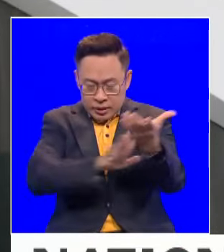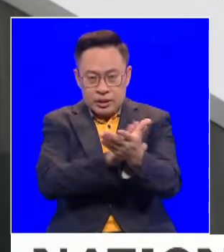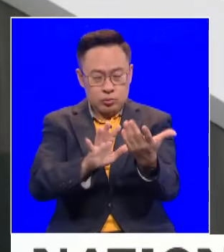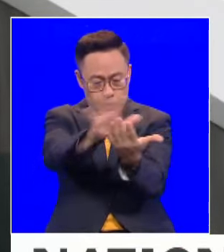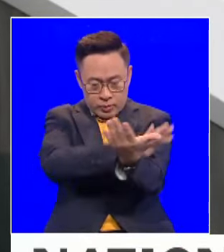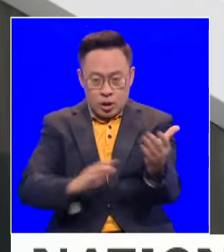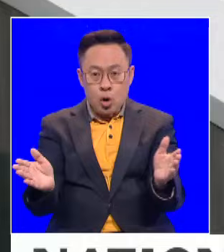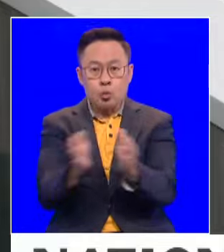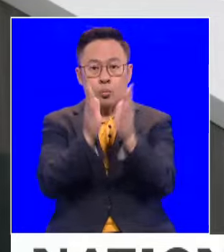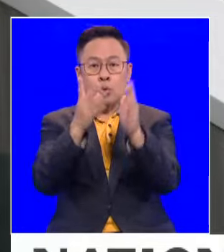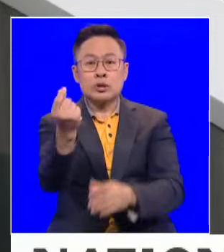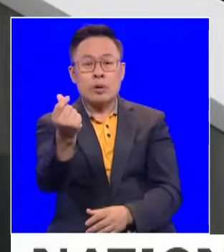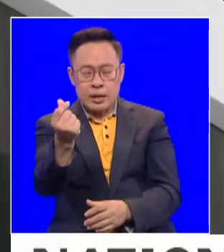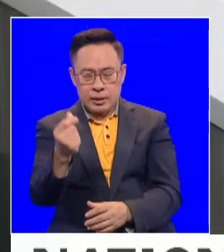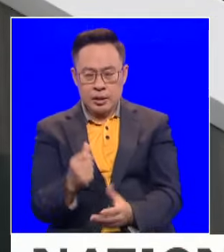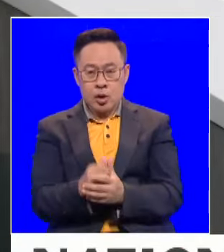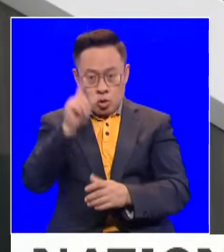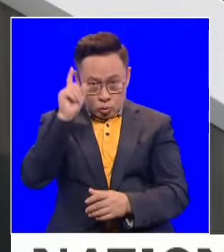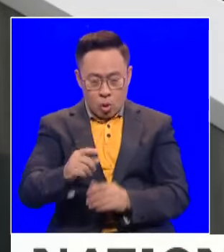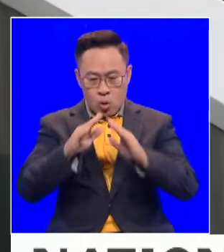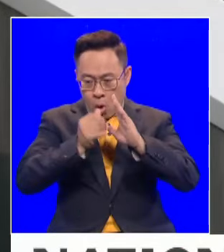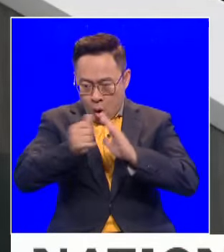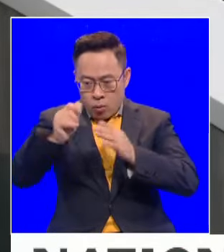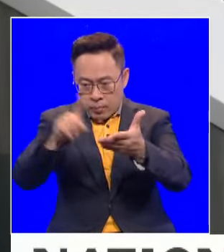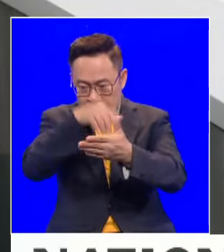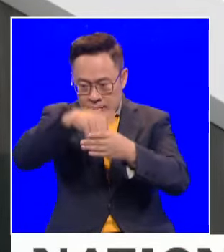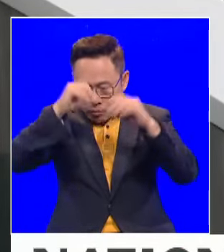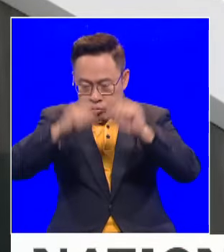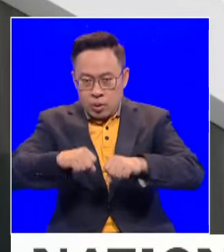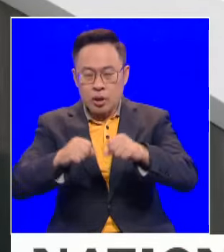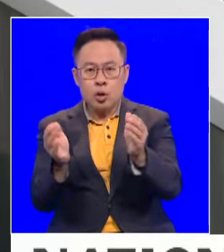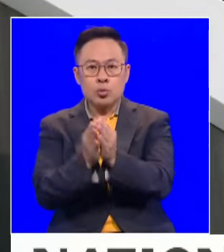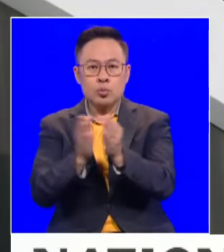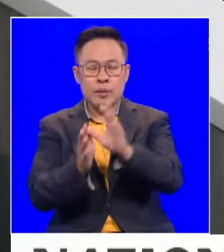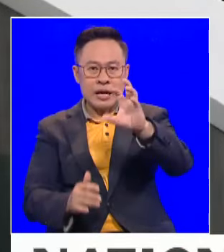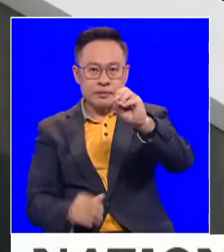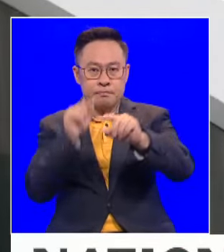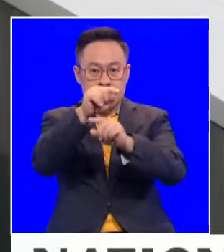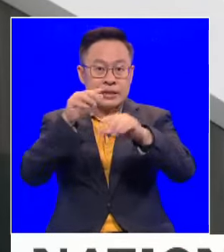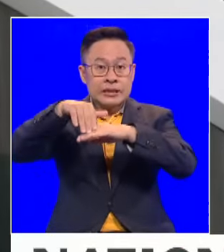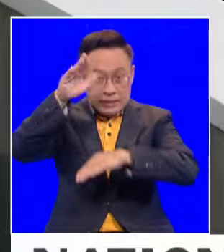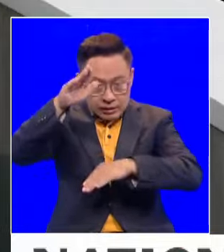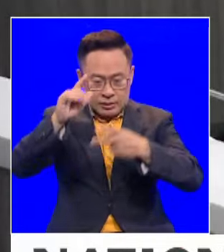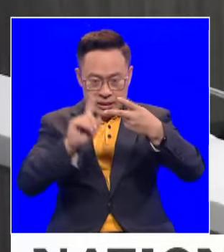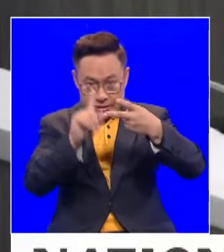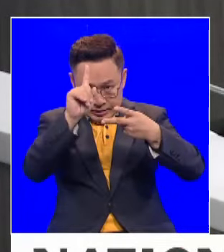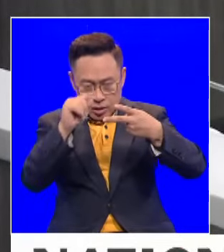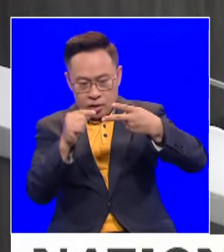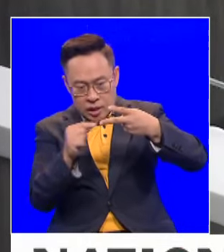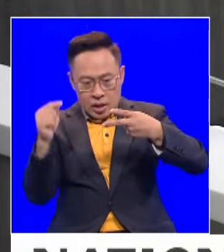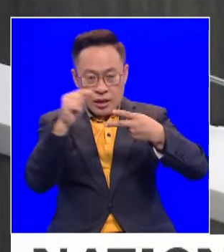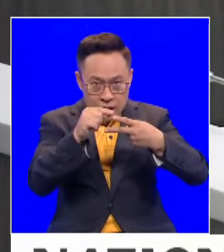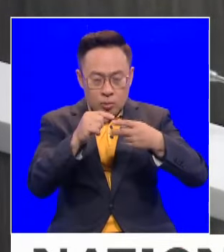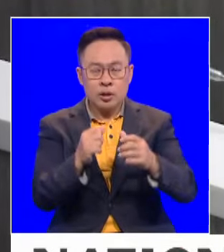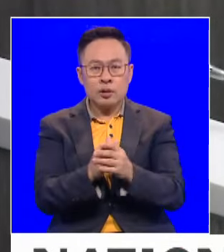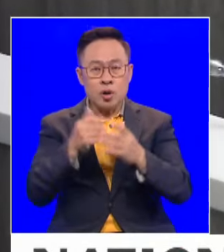ทีนี้พอ 2ชั้นปุ๊บหลายคนบอกเอ้าทำไมอยู่ๆจะกลับไปตอนแรกจะไม่เอาไม่ใช่หรออ่ะไปฟังเสียงก่อนครับสมาชิกวุฒิสภา